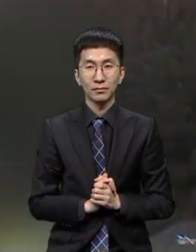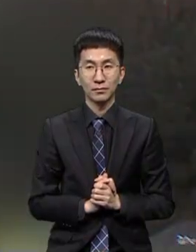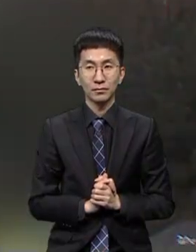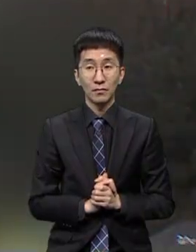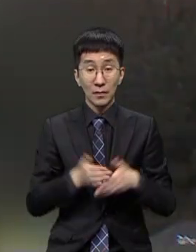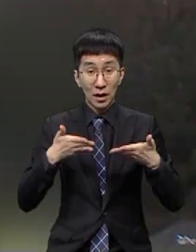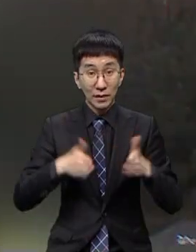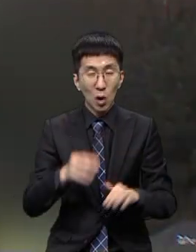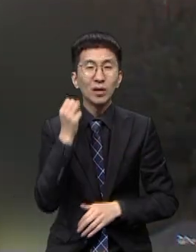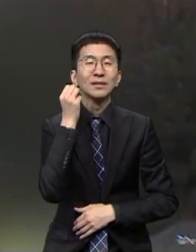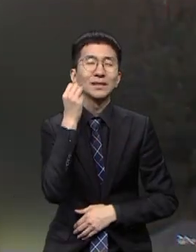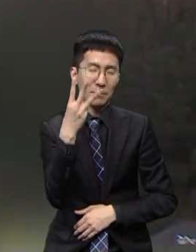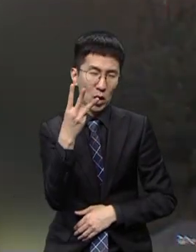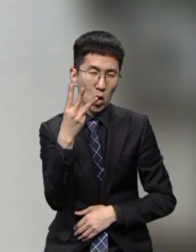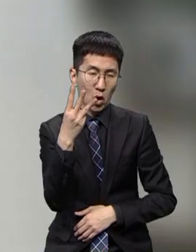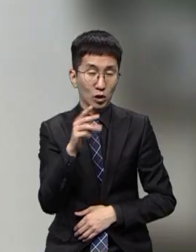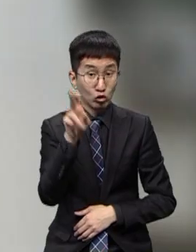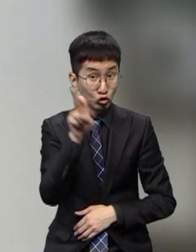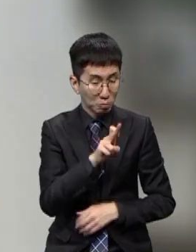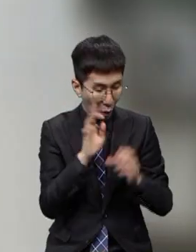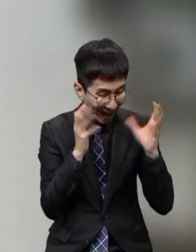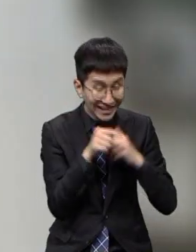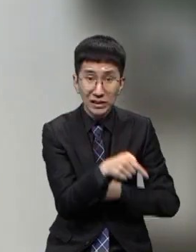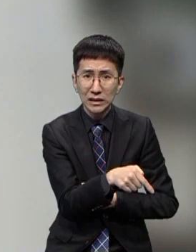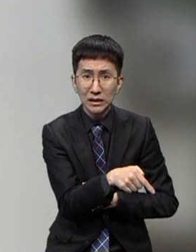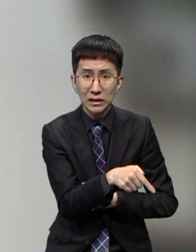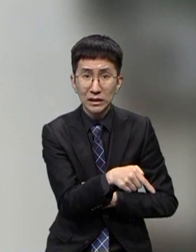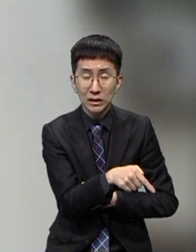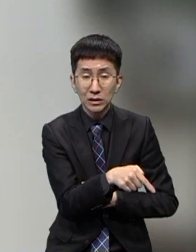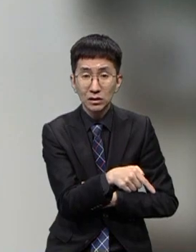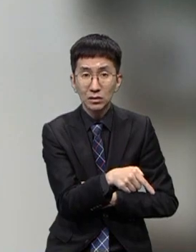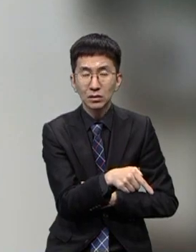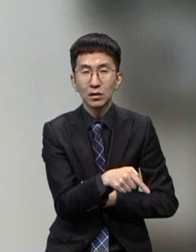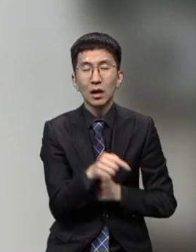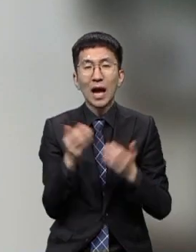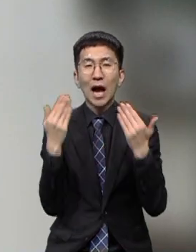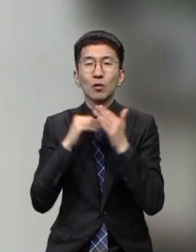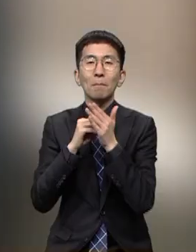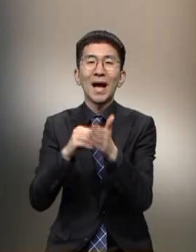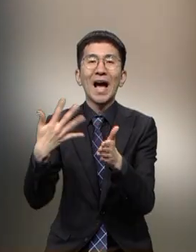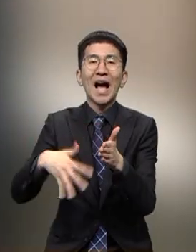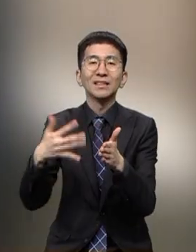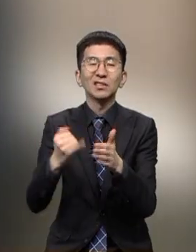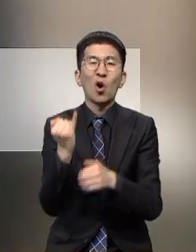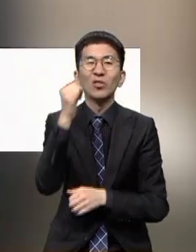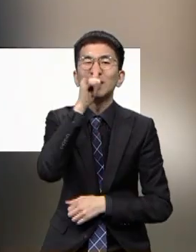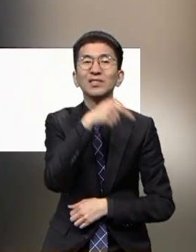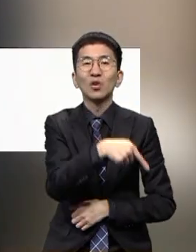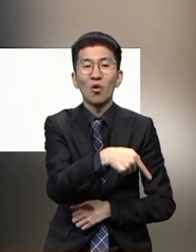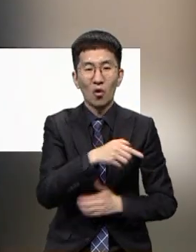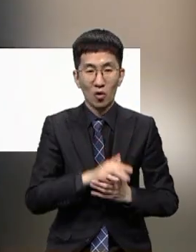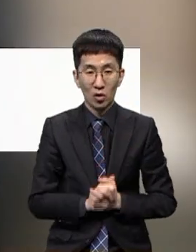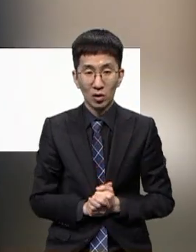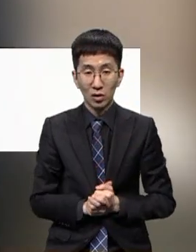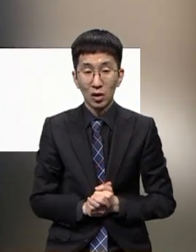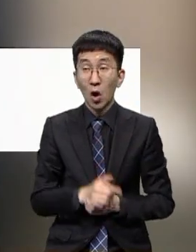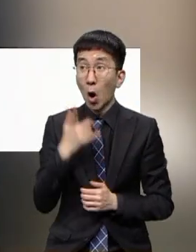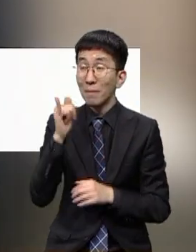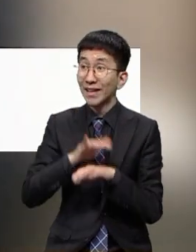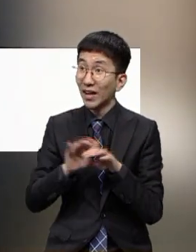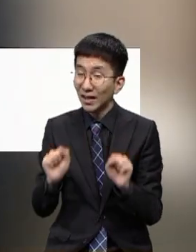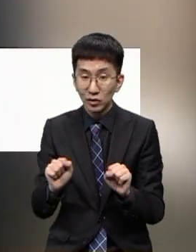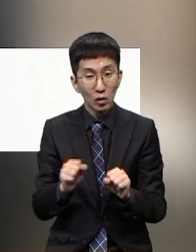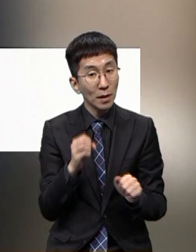생후 3개월이었던 군포 아기에겐 미취학 아동인 언니도 있었습니다. 엄마가 안녕하세요 해야지 그러면